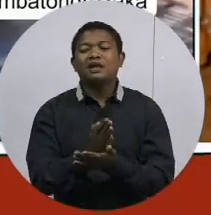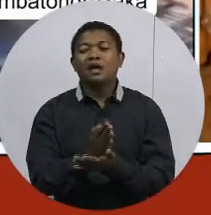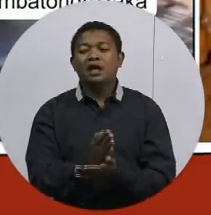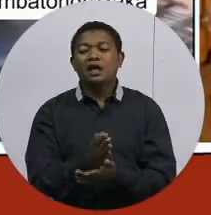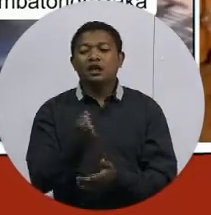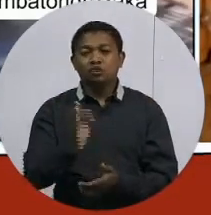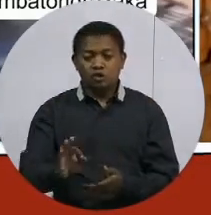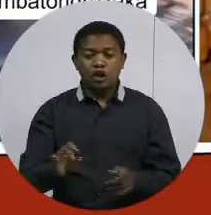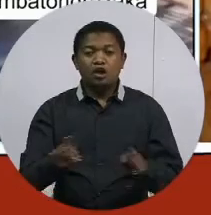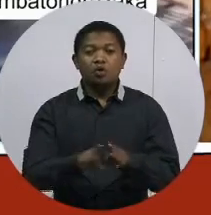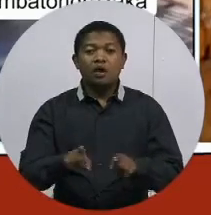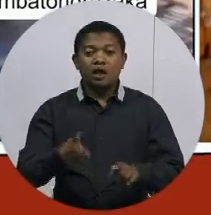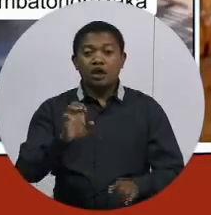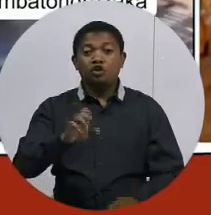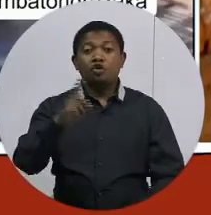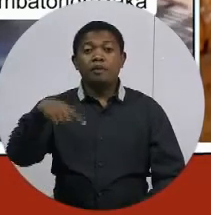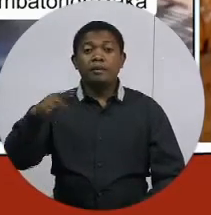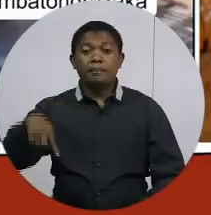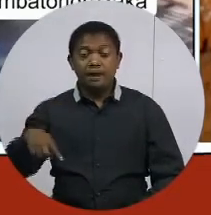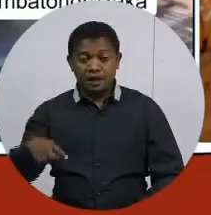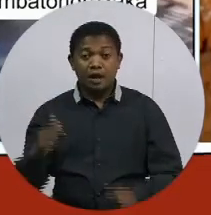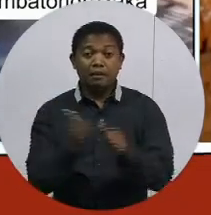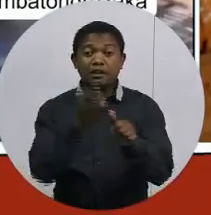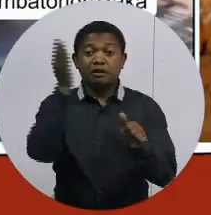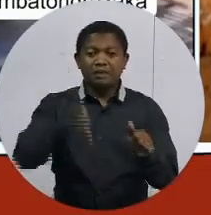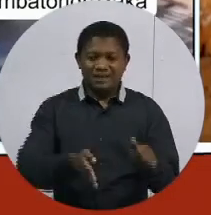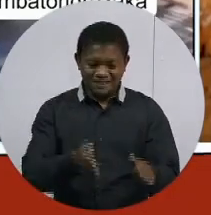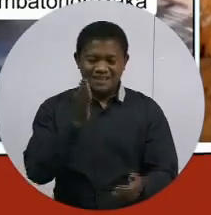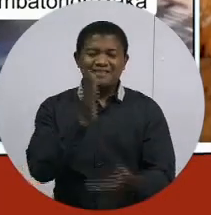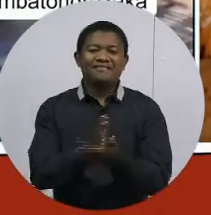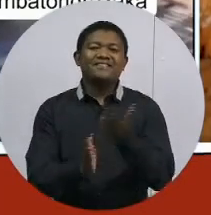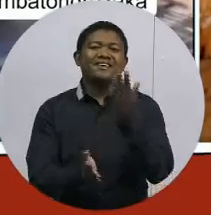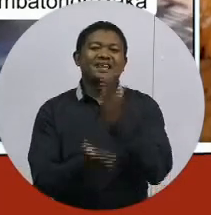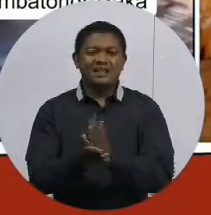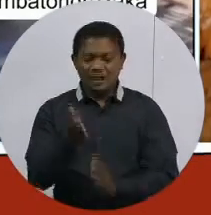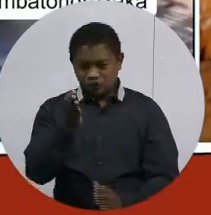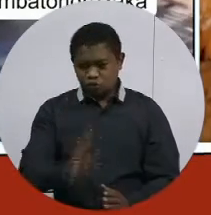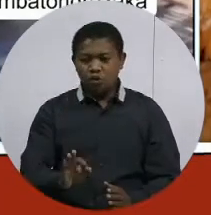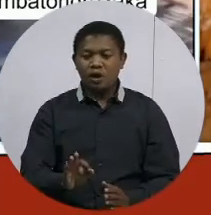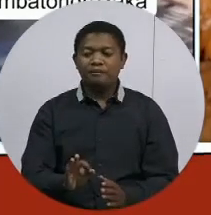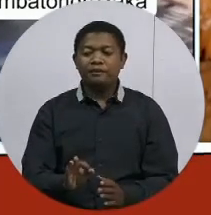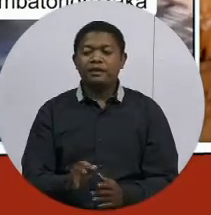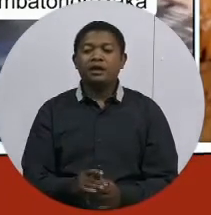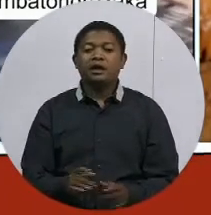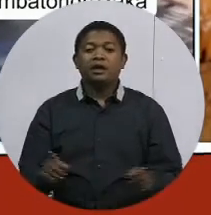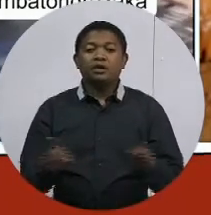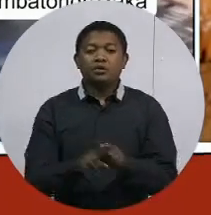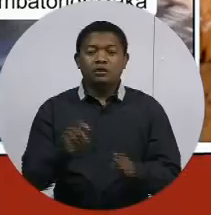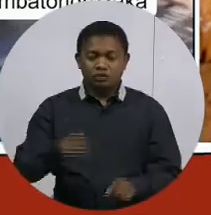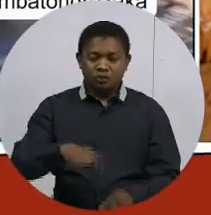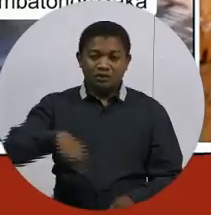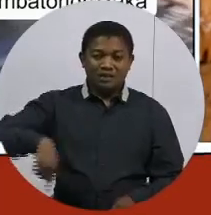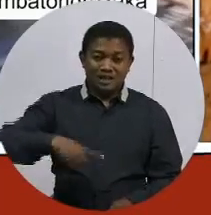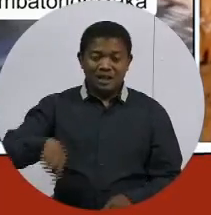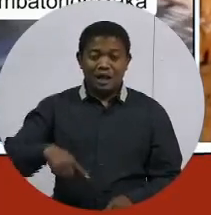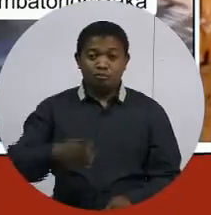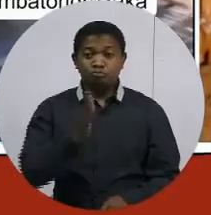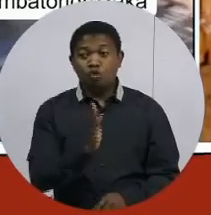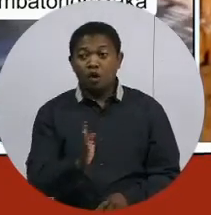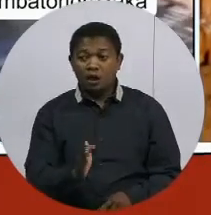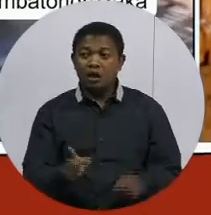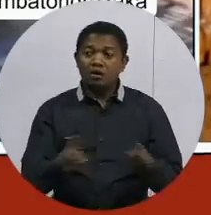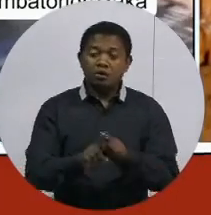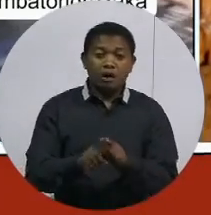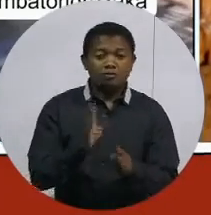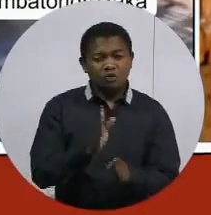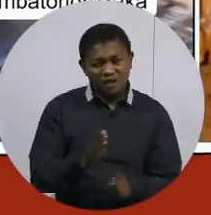EPP manara-penitra izay efa vita tanteraka. Dia eto dia misaotra sy mankasitraka ny filoham-pirenena Jaina Andriana